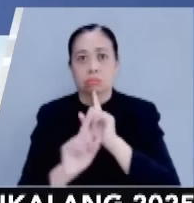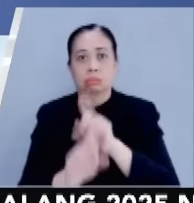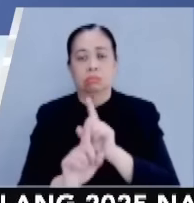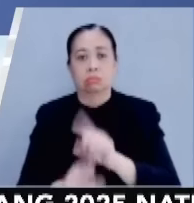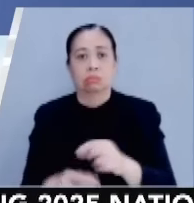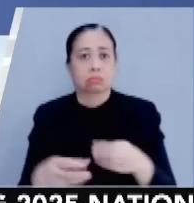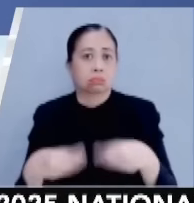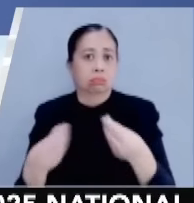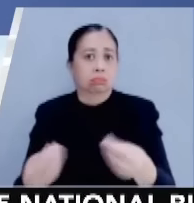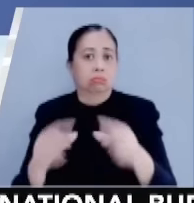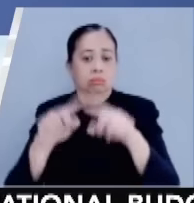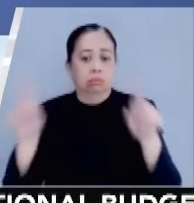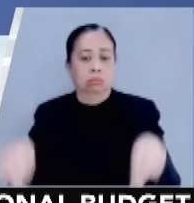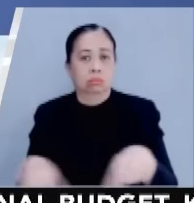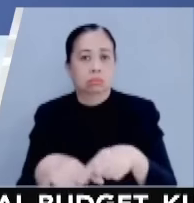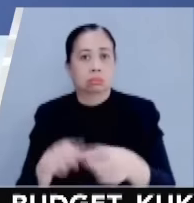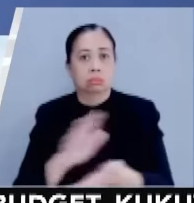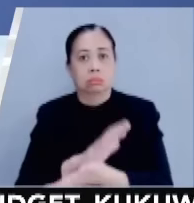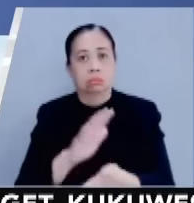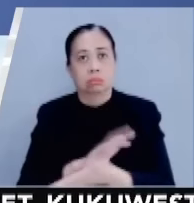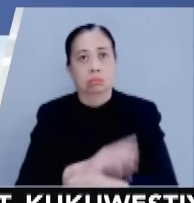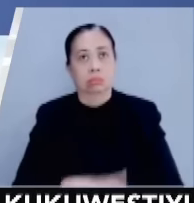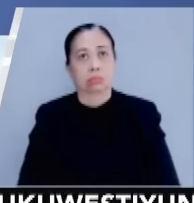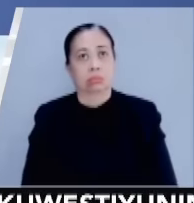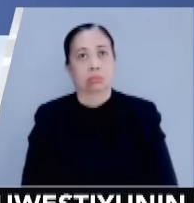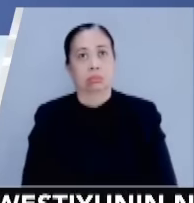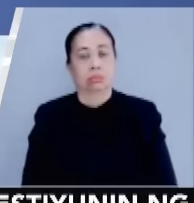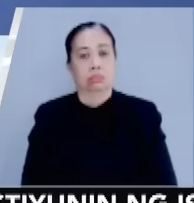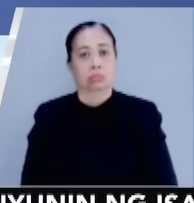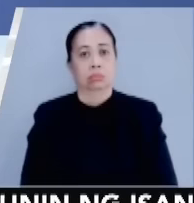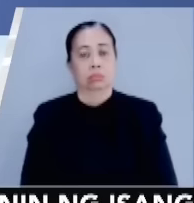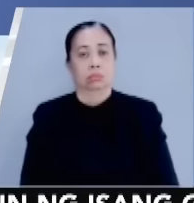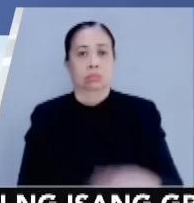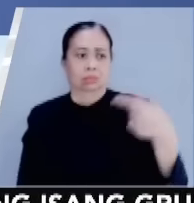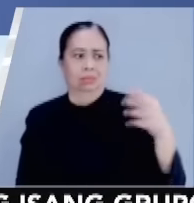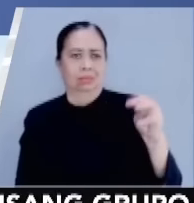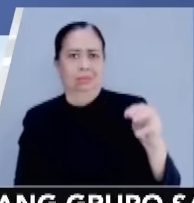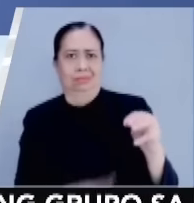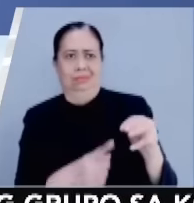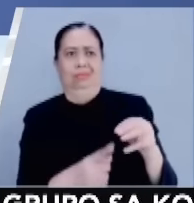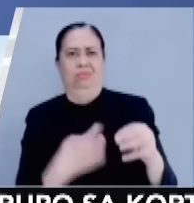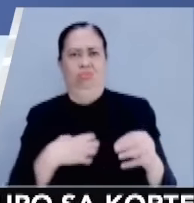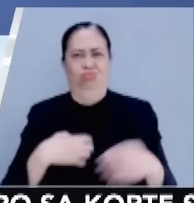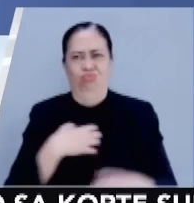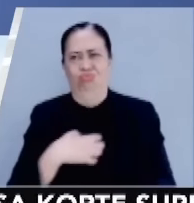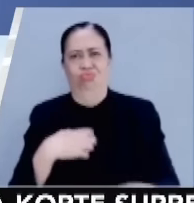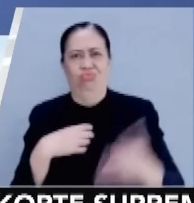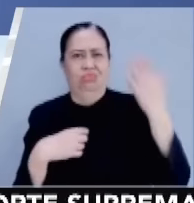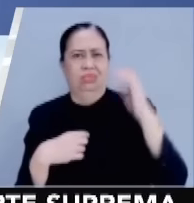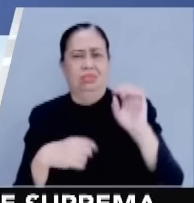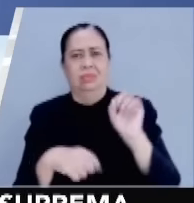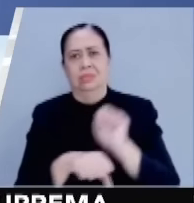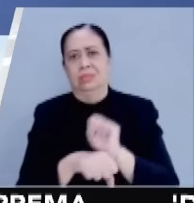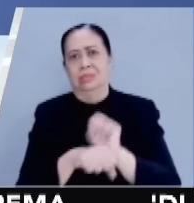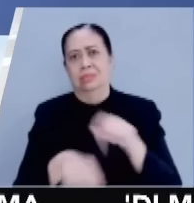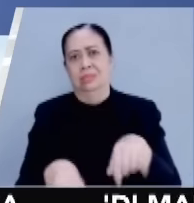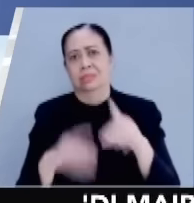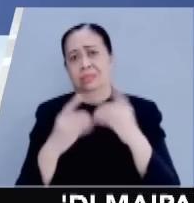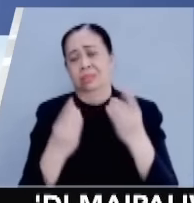ko yung papel. Gloria Mercado is a disgruntled former employee of the Department